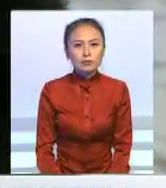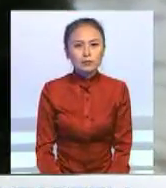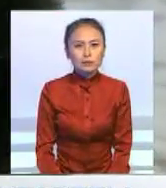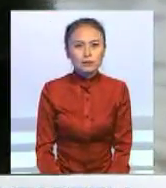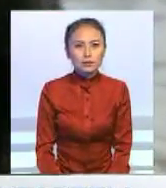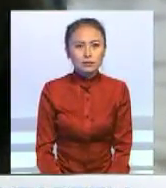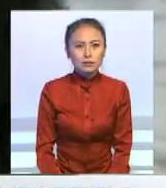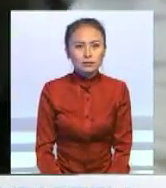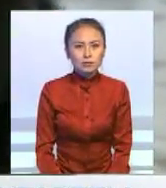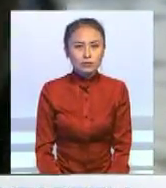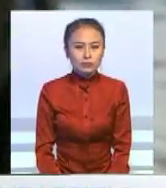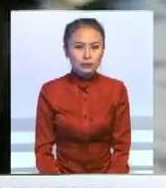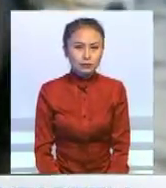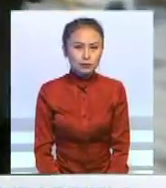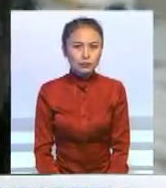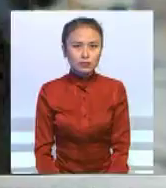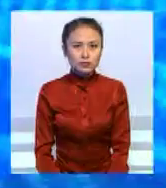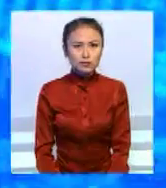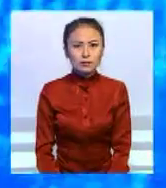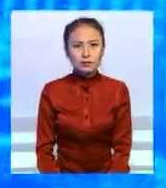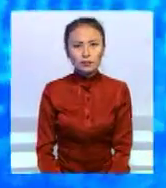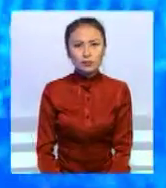хабар 24, Италиядан.